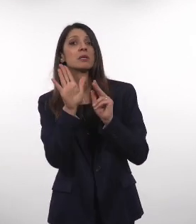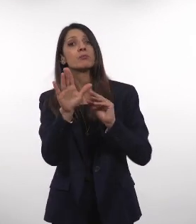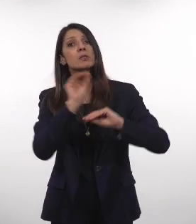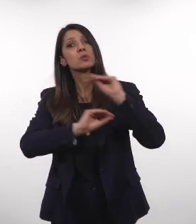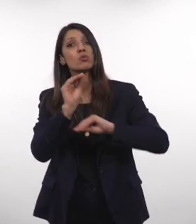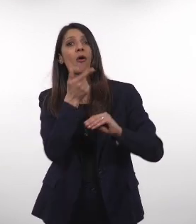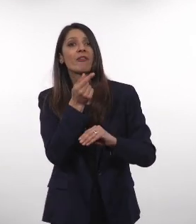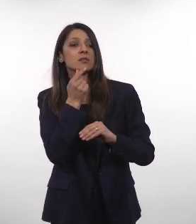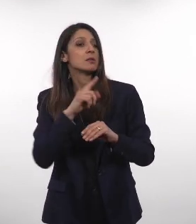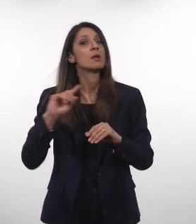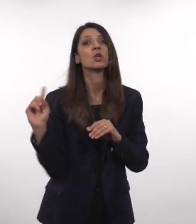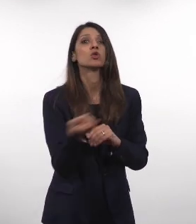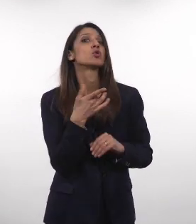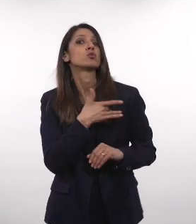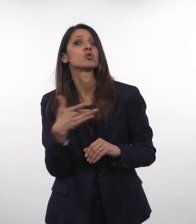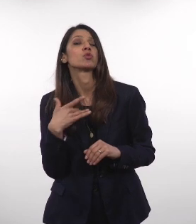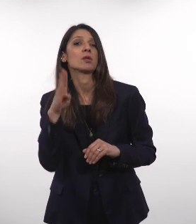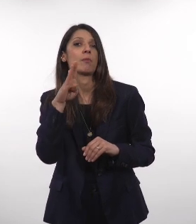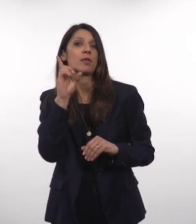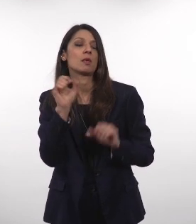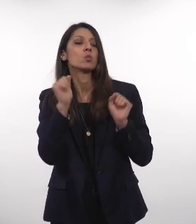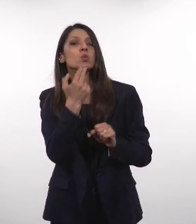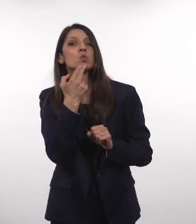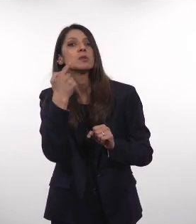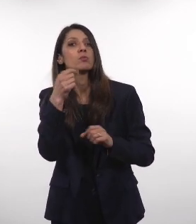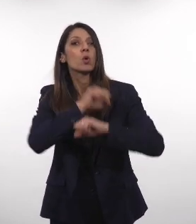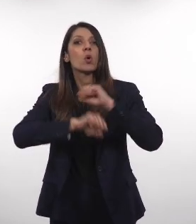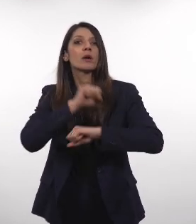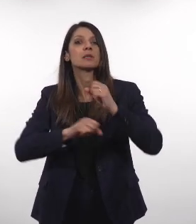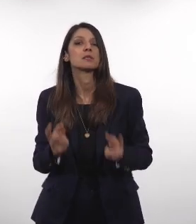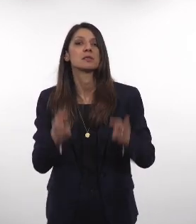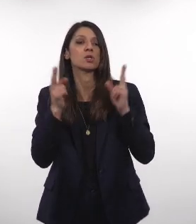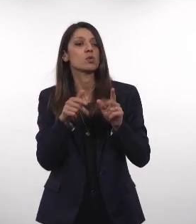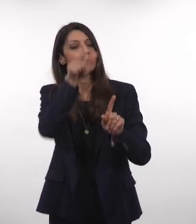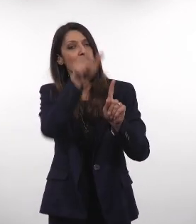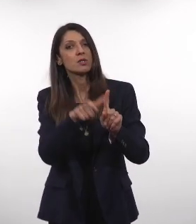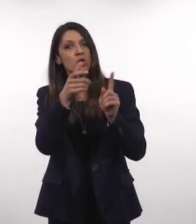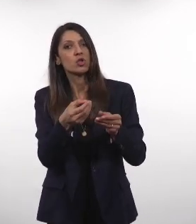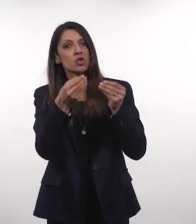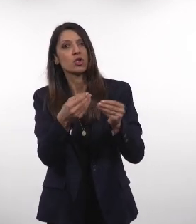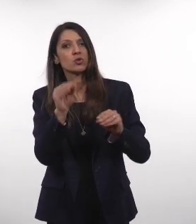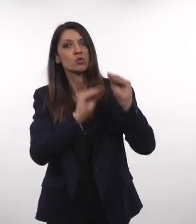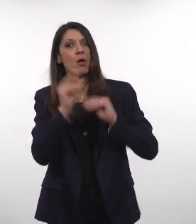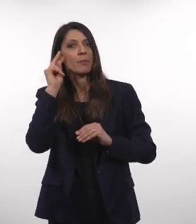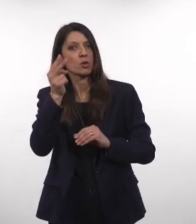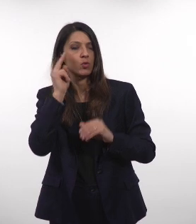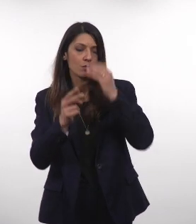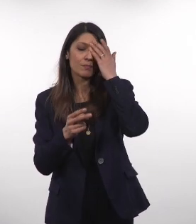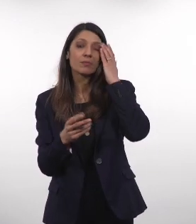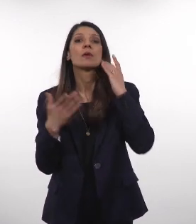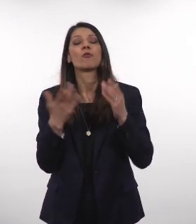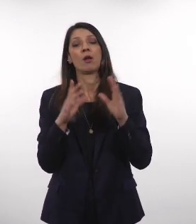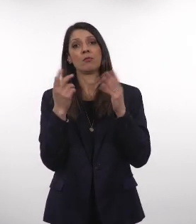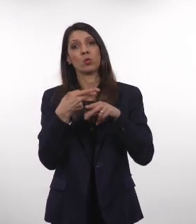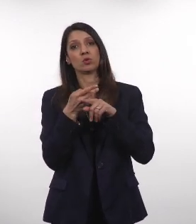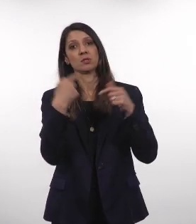manière générale, toutes les santé BD peuvent vous être utiles pour faire une séance d'habituation aux soins. Voilà, donc là, je vous ai préparé